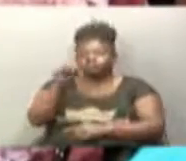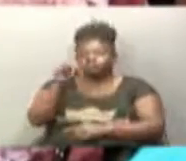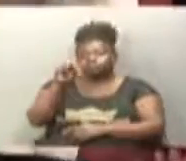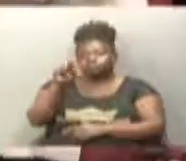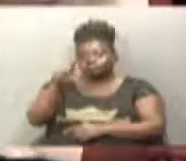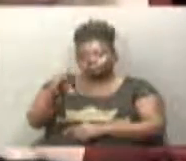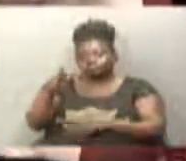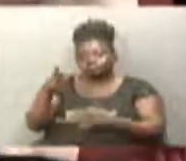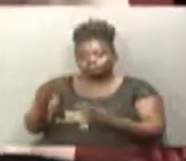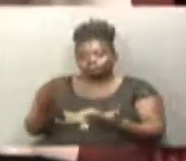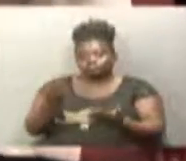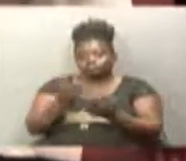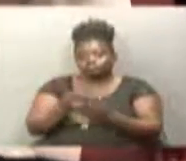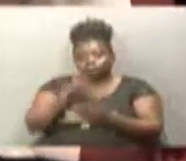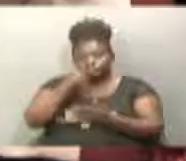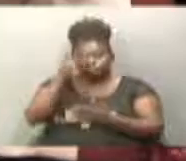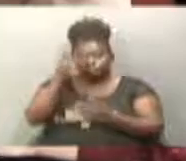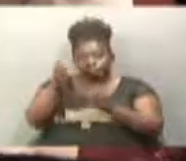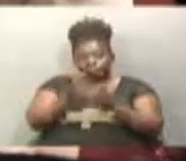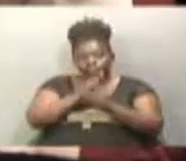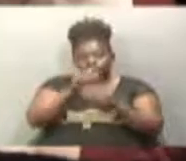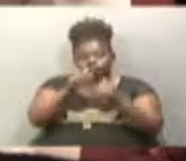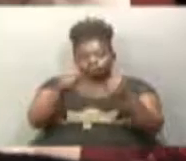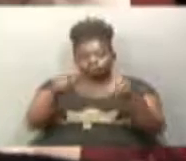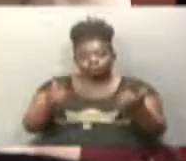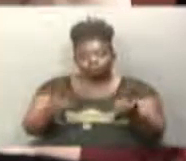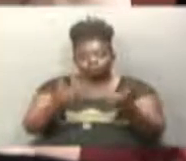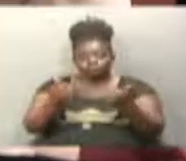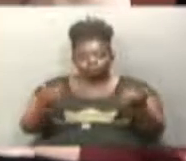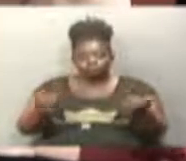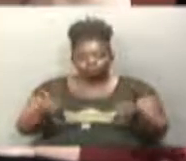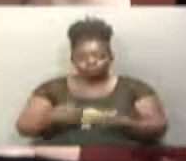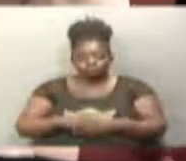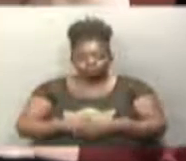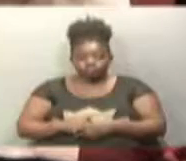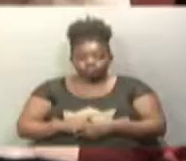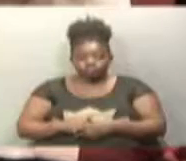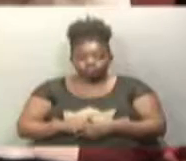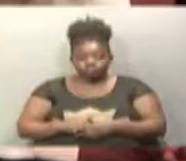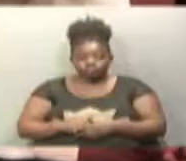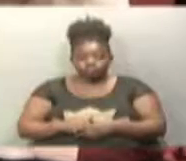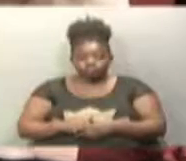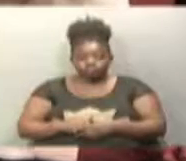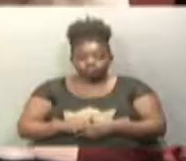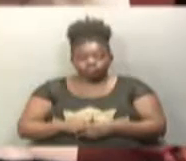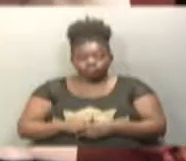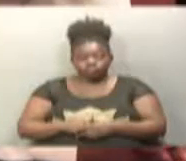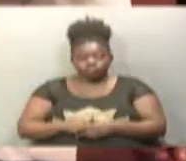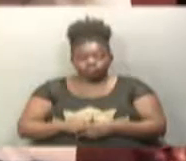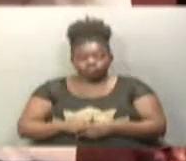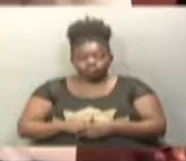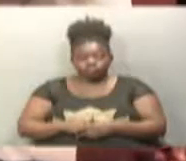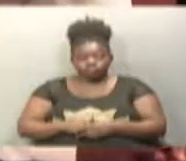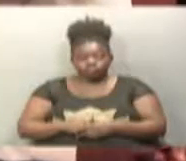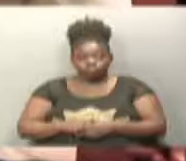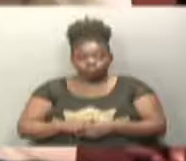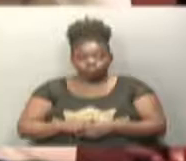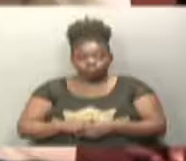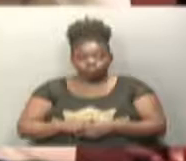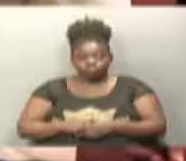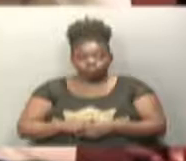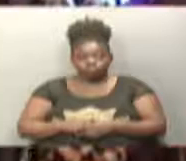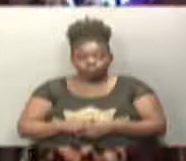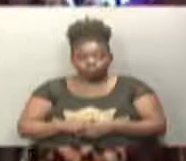Ssemwogerere asabye abazadde okulambika obulungi abaana. Okufuna enziwuka yabuto tubeere nabo kusobola okuyamba omuntu oyo